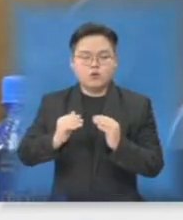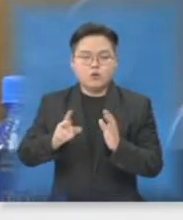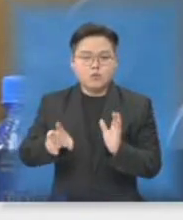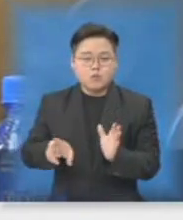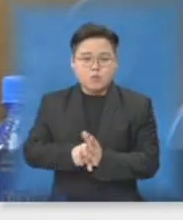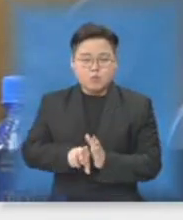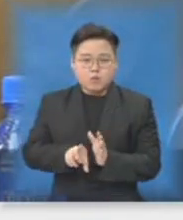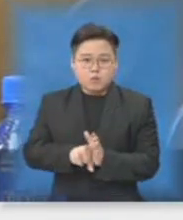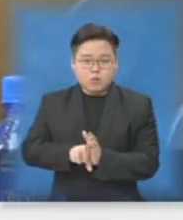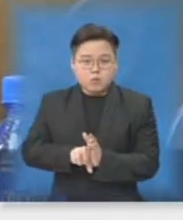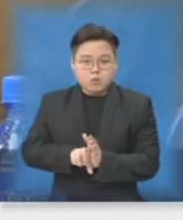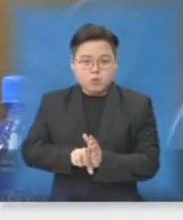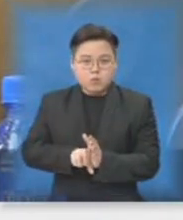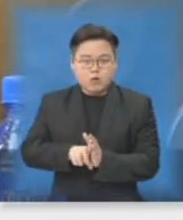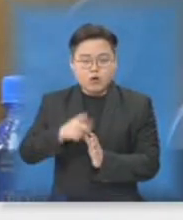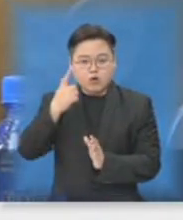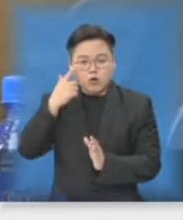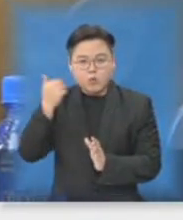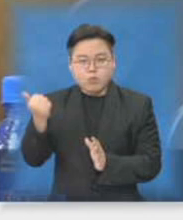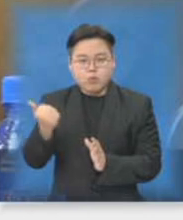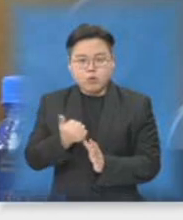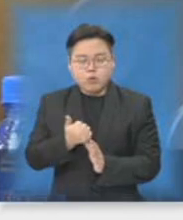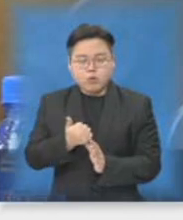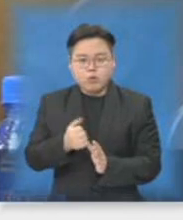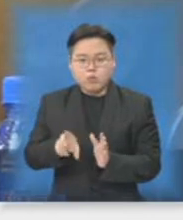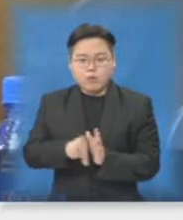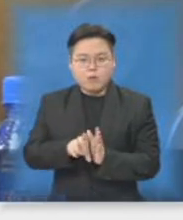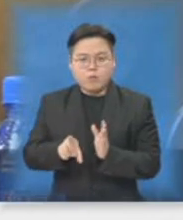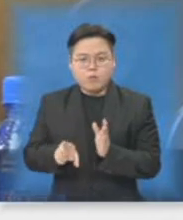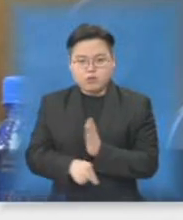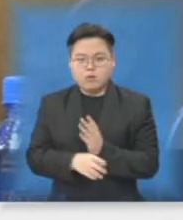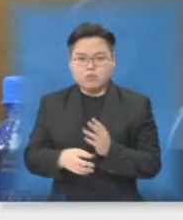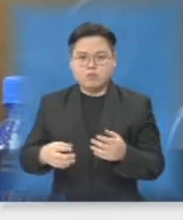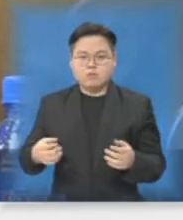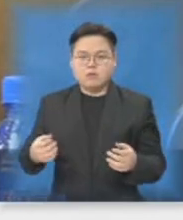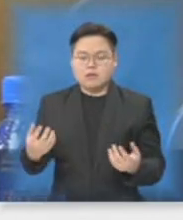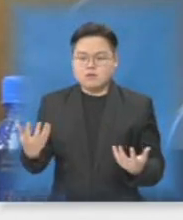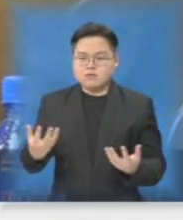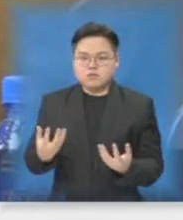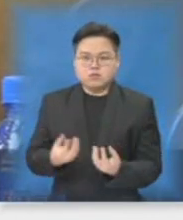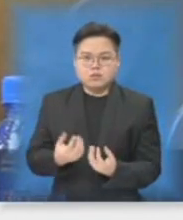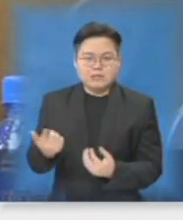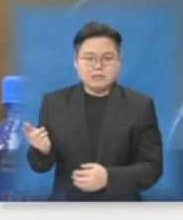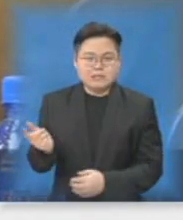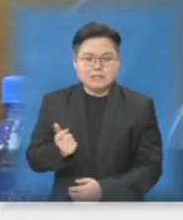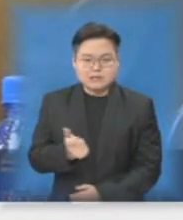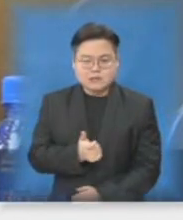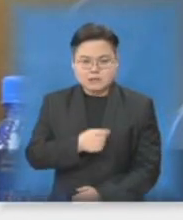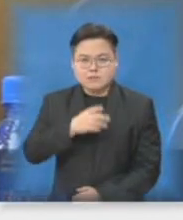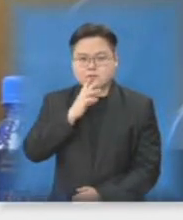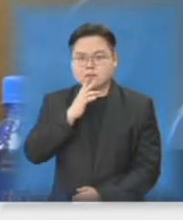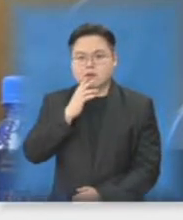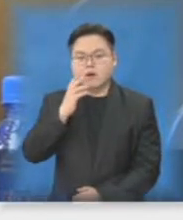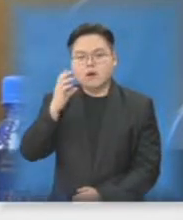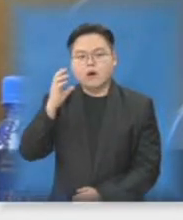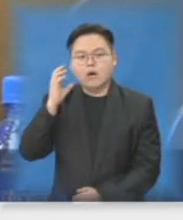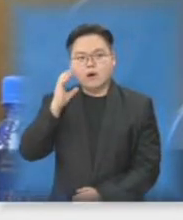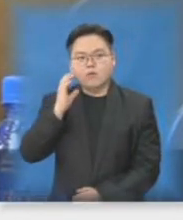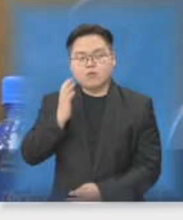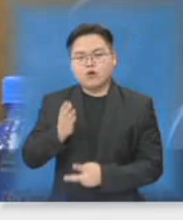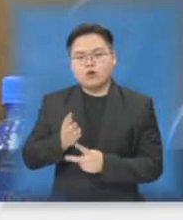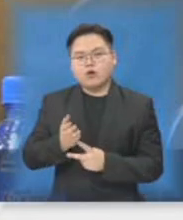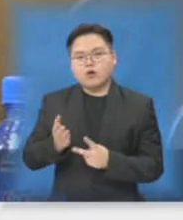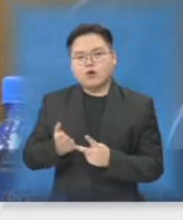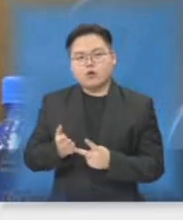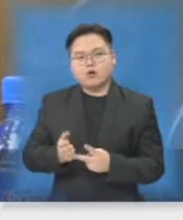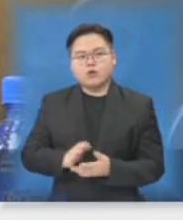өдрө өдрөөр жил жилээр хөмигцээр байгаад нийтийн тээврийн одоо энэ хоёр төрлийн шинжилэл үндсэндээ төдийл үр